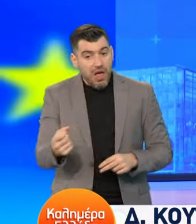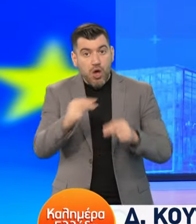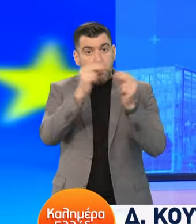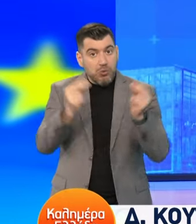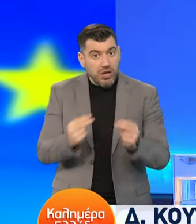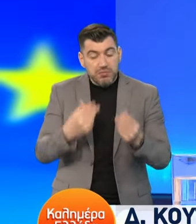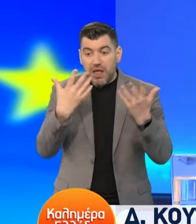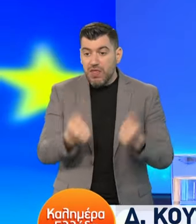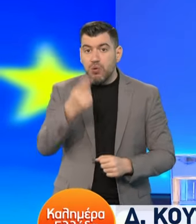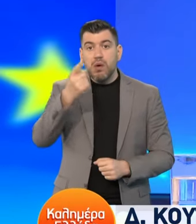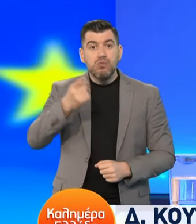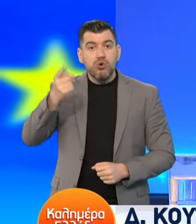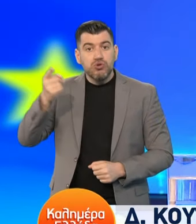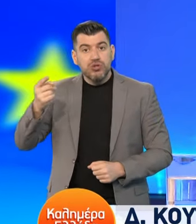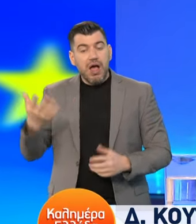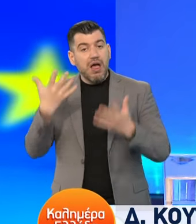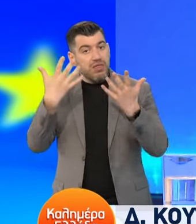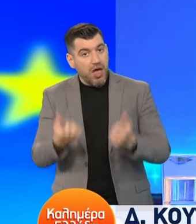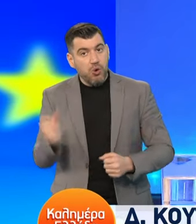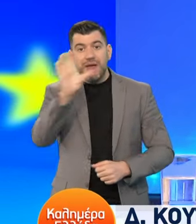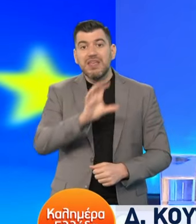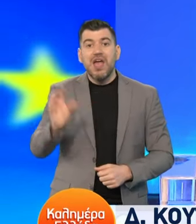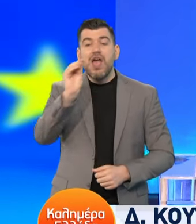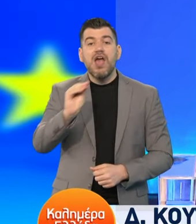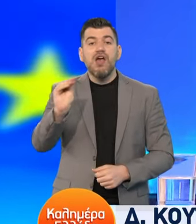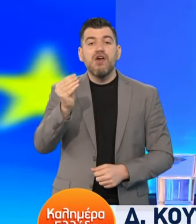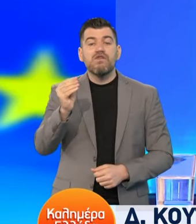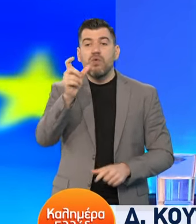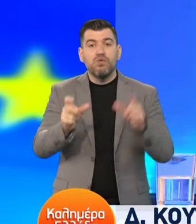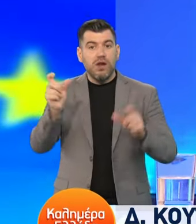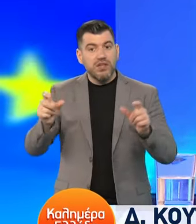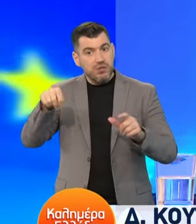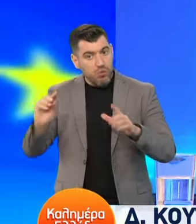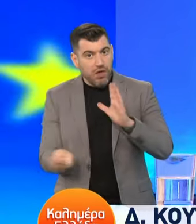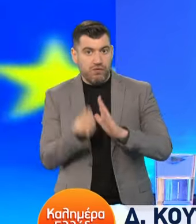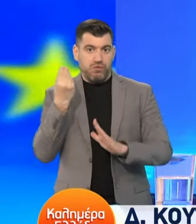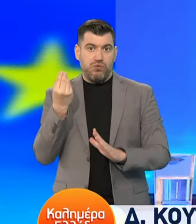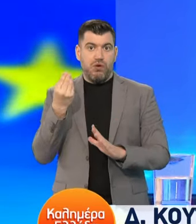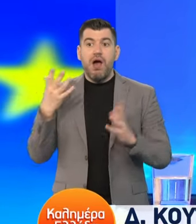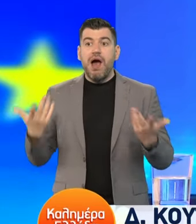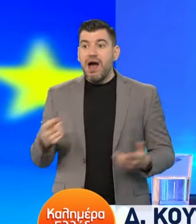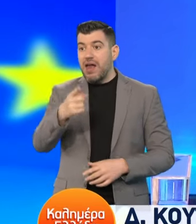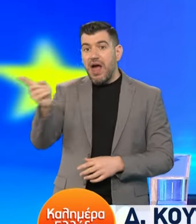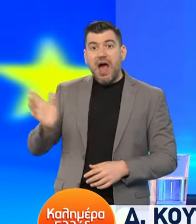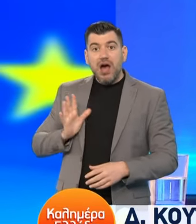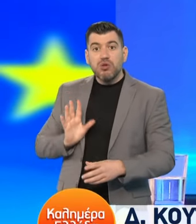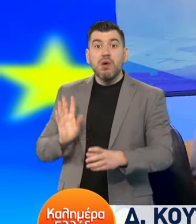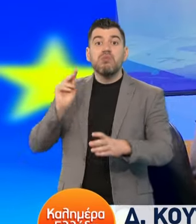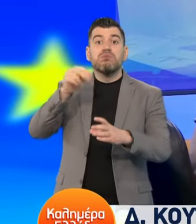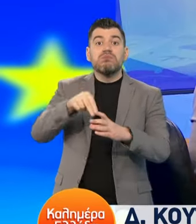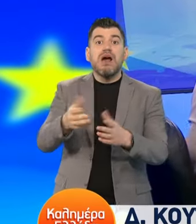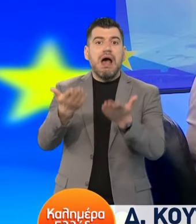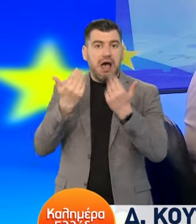ποσοστά, θα έχουμε και ευρωβουλευτές που θα εκλεγούν. Άρα αυτός που δεν πήγε να ψηφίσει δεν θα συμμετέχει σε